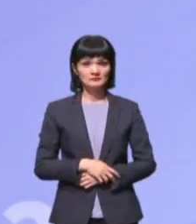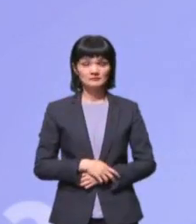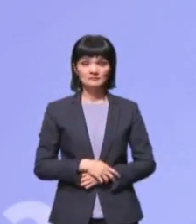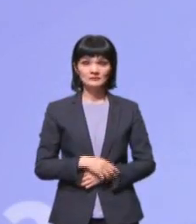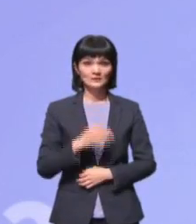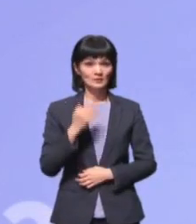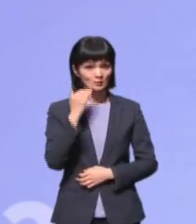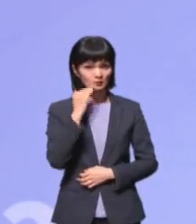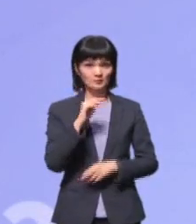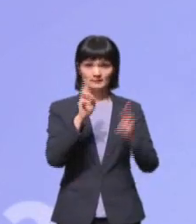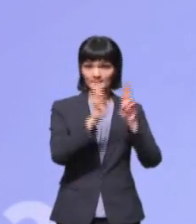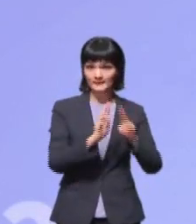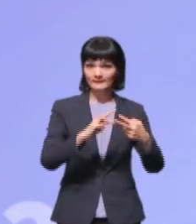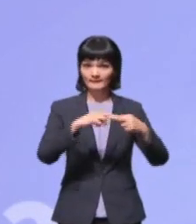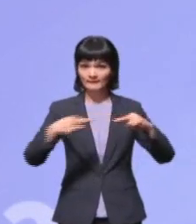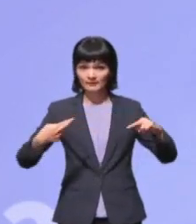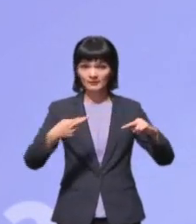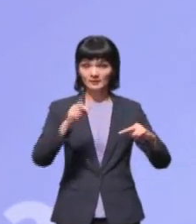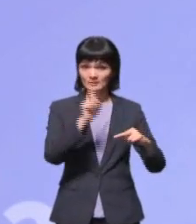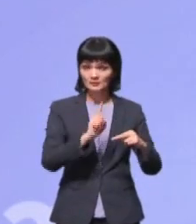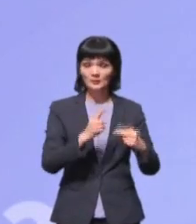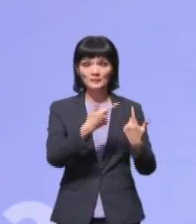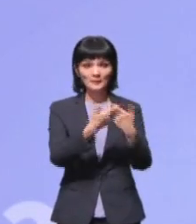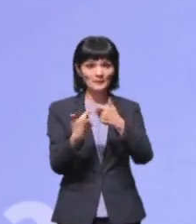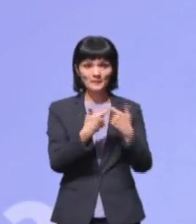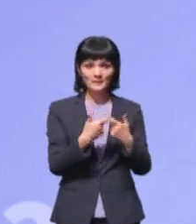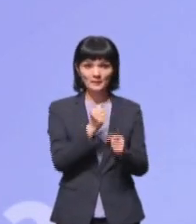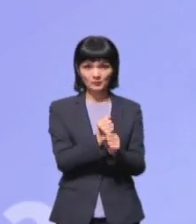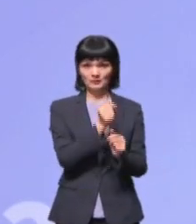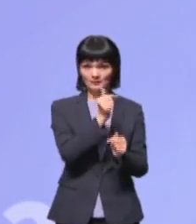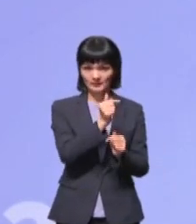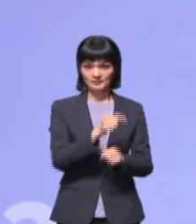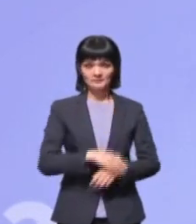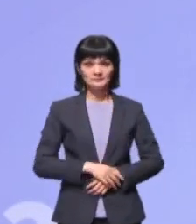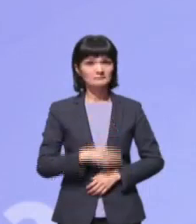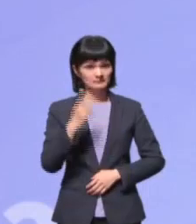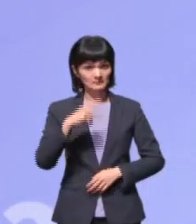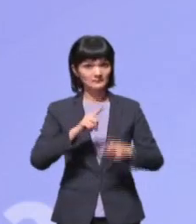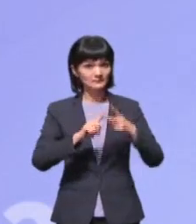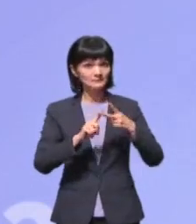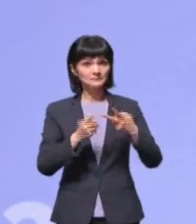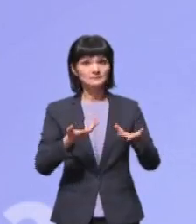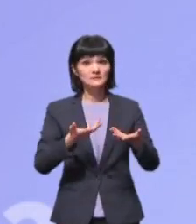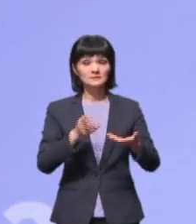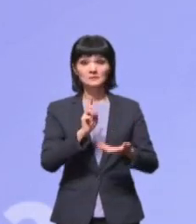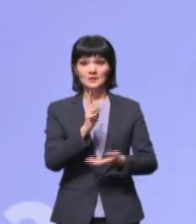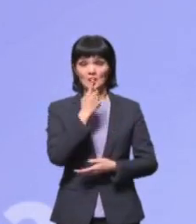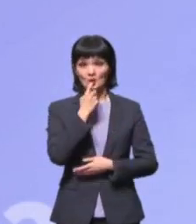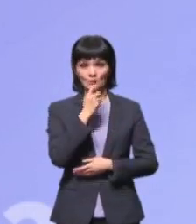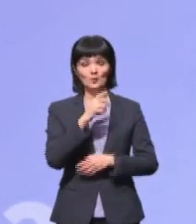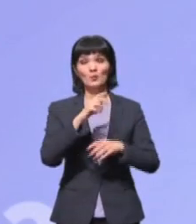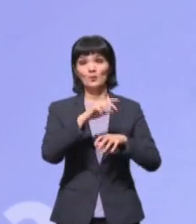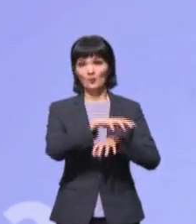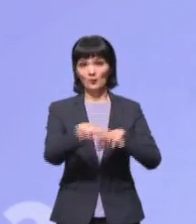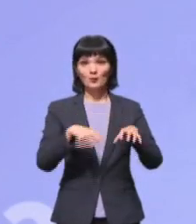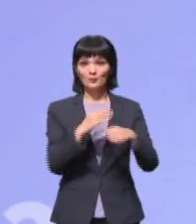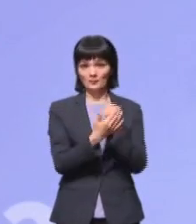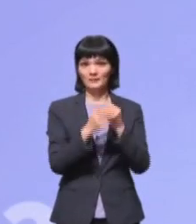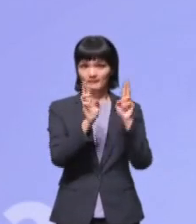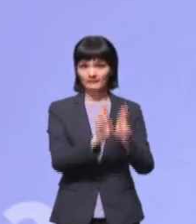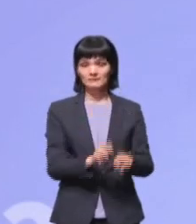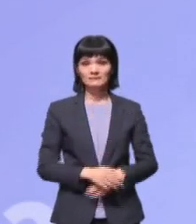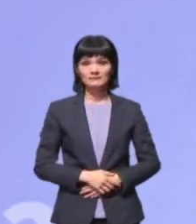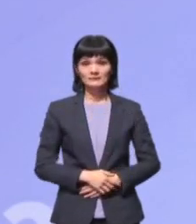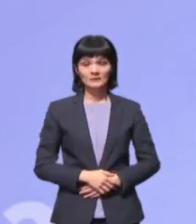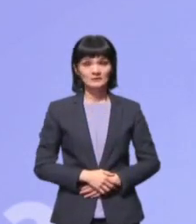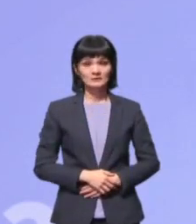个就是有关于在记者问到他有关于这个抗中保台的问题，他是有备而来的啊。所以我觉得他是要